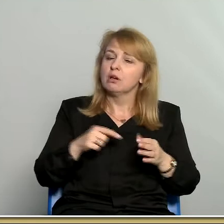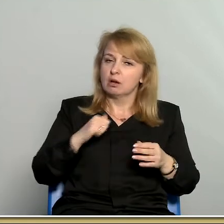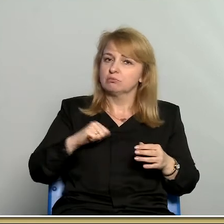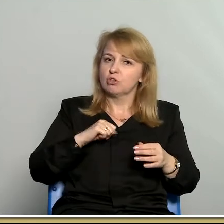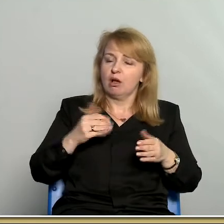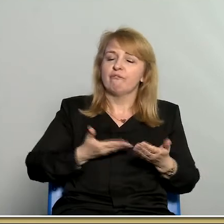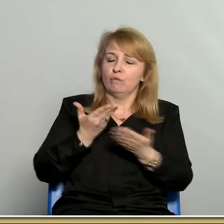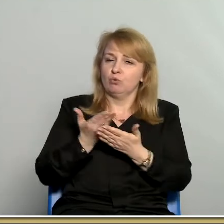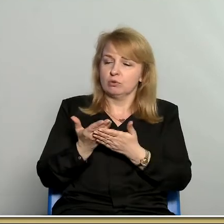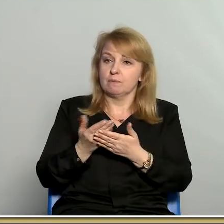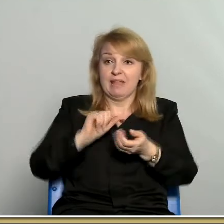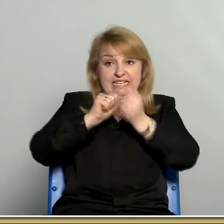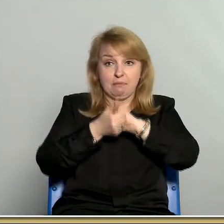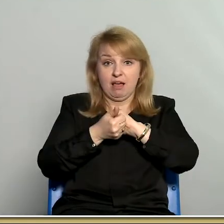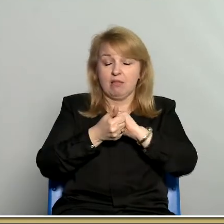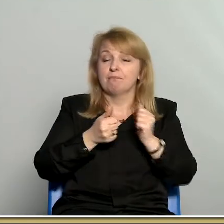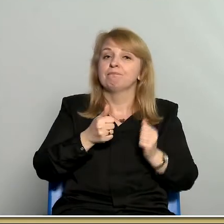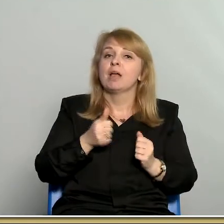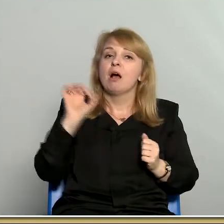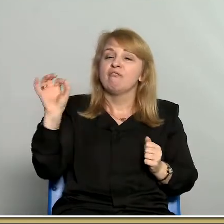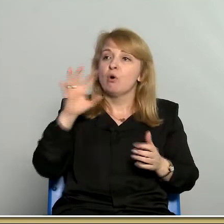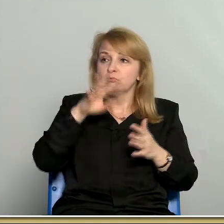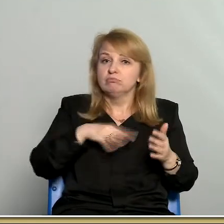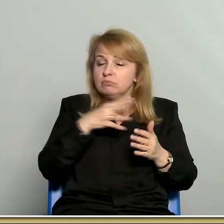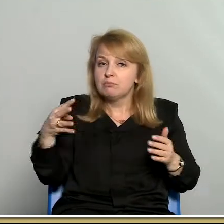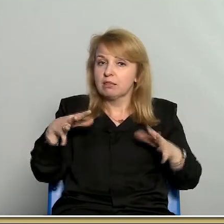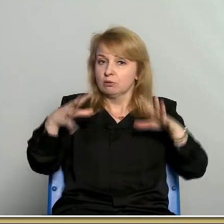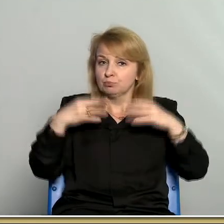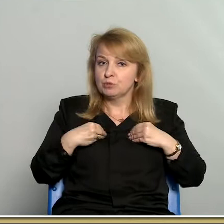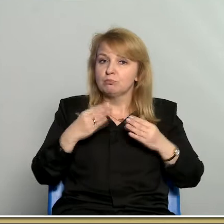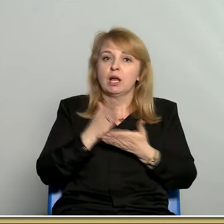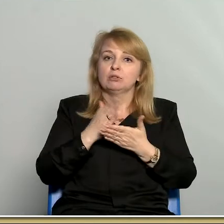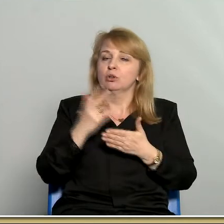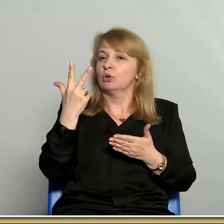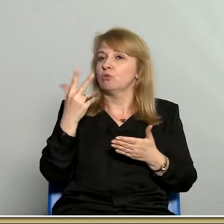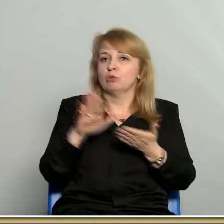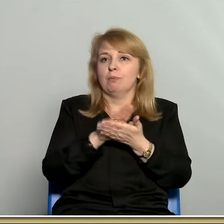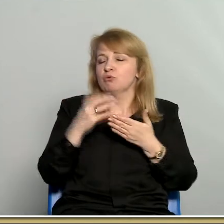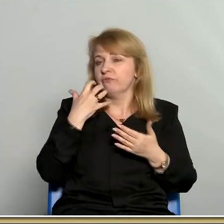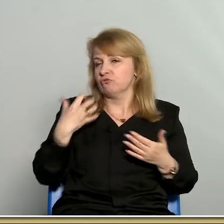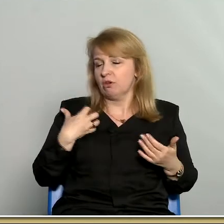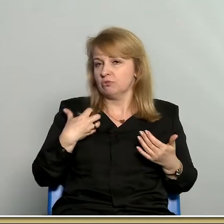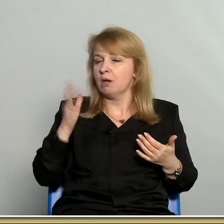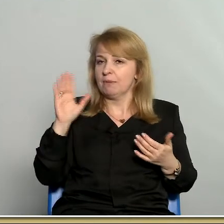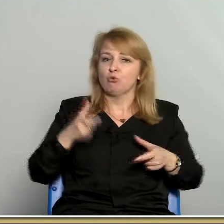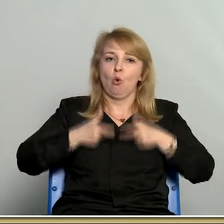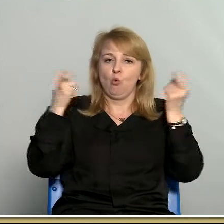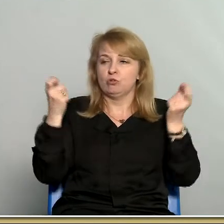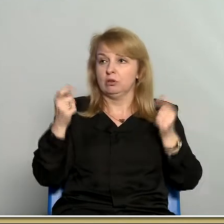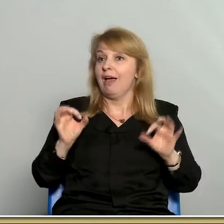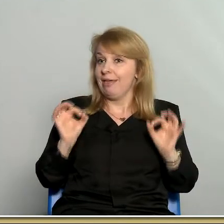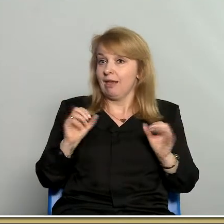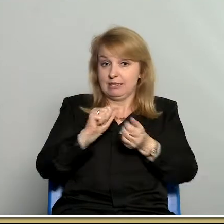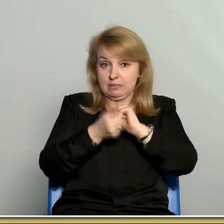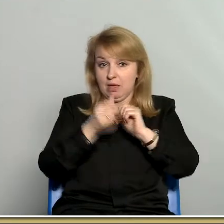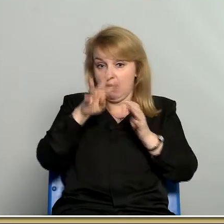wniosków przygotować. Zmiana tego harmonogramu naboru będzie możliwa tylko na 3 miesiące wcześniej. Czyli tak jak teraz, żeby zmienić